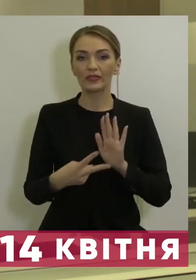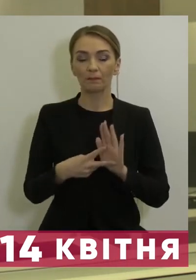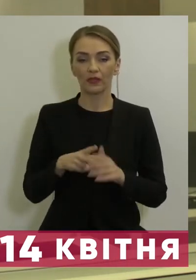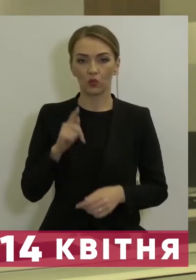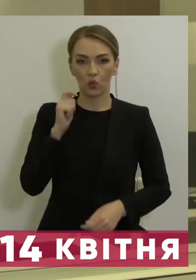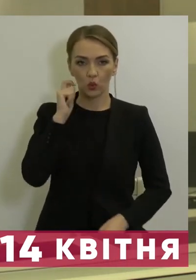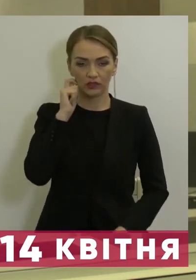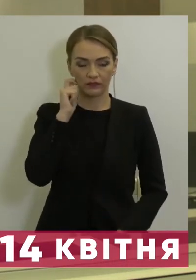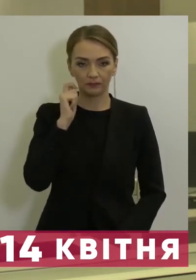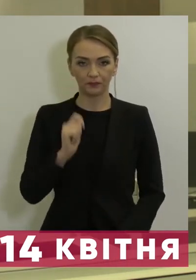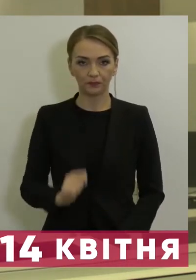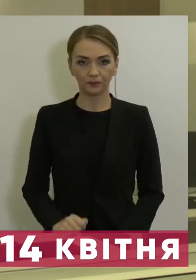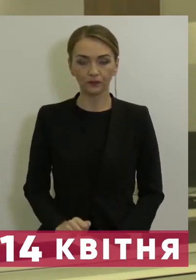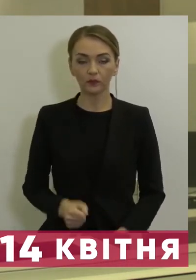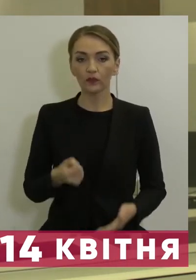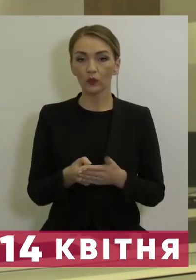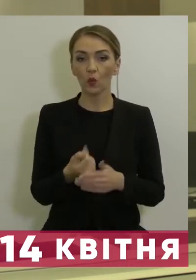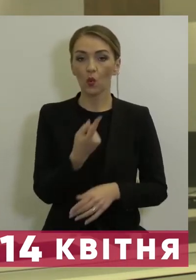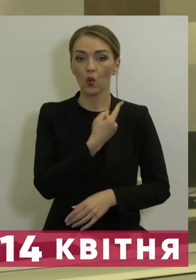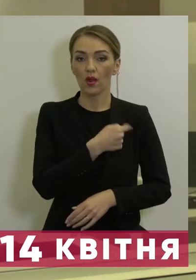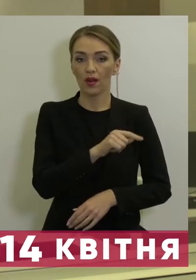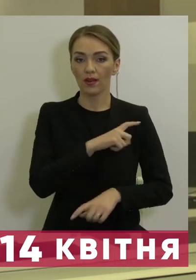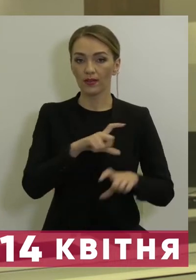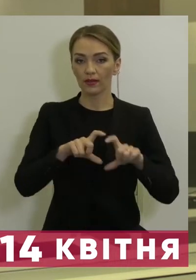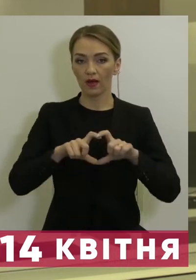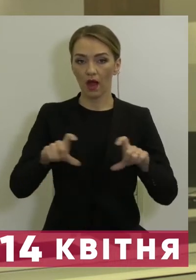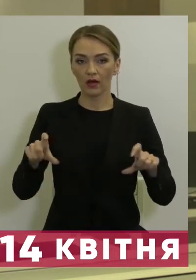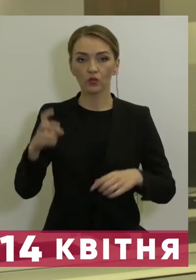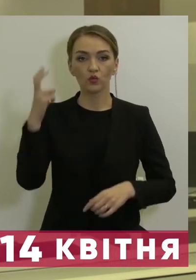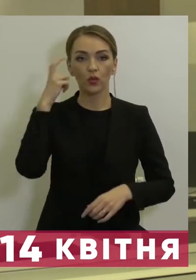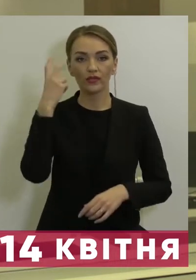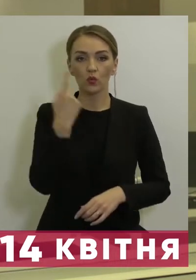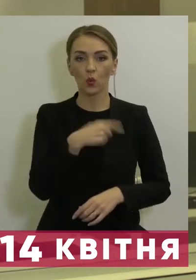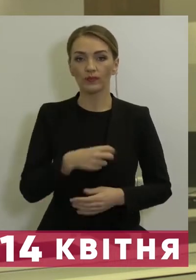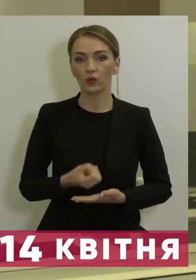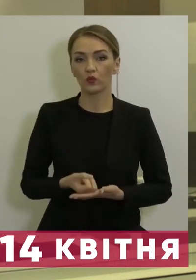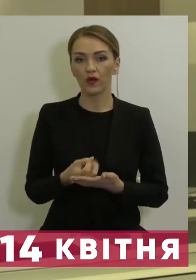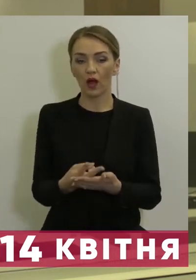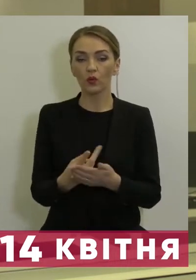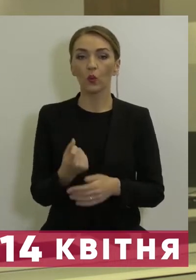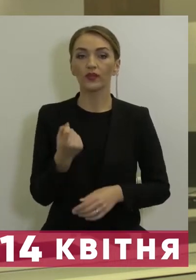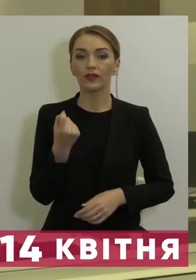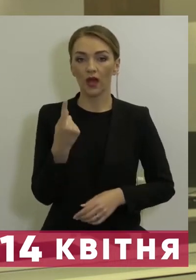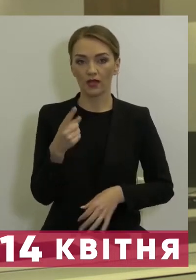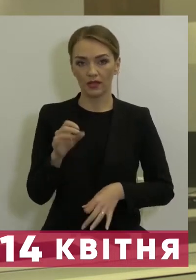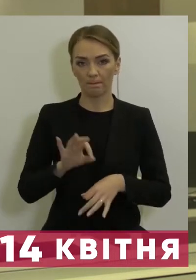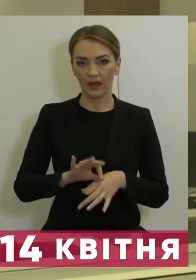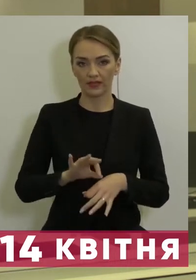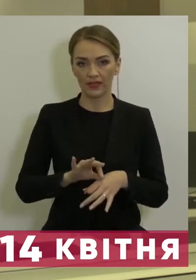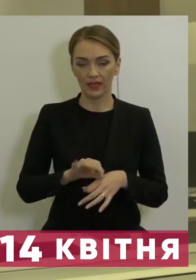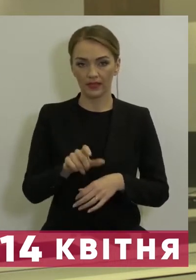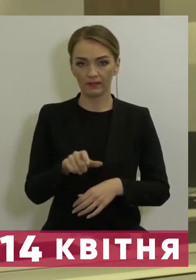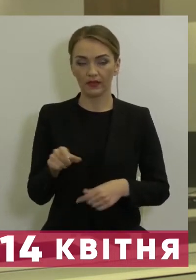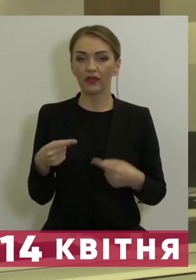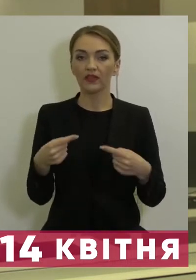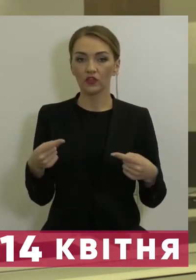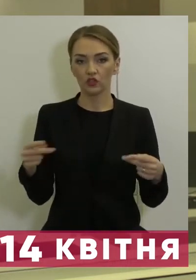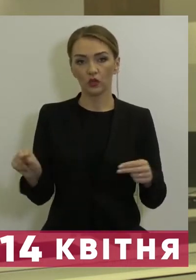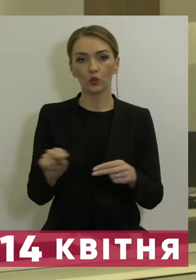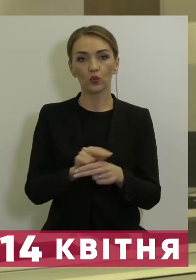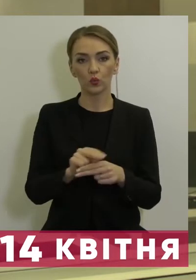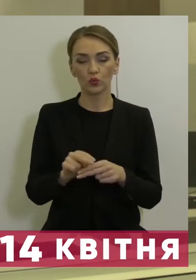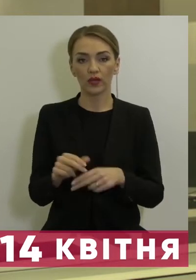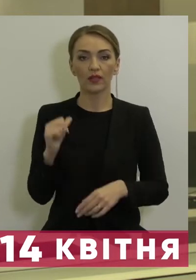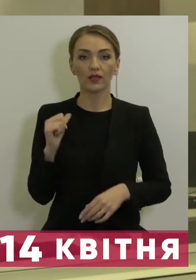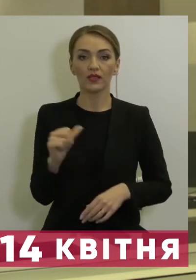років. До лікарень столиці госпіталізували 11 пацієнтів. Інші лікуються